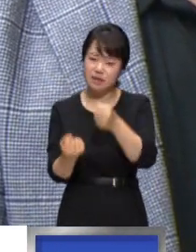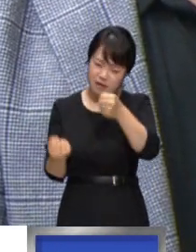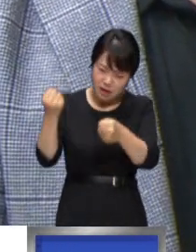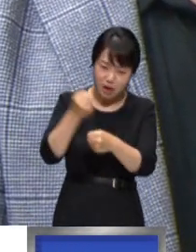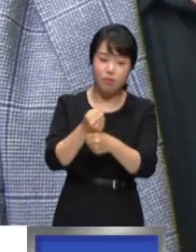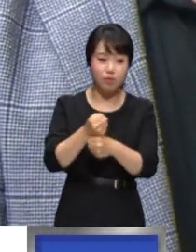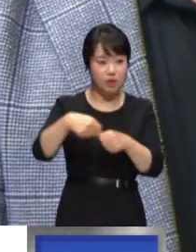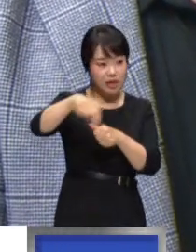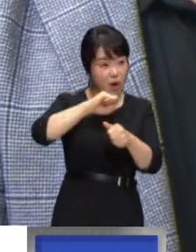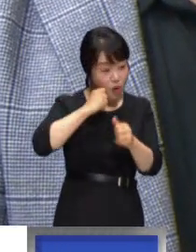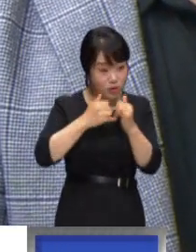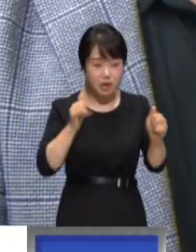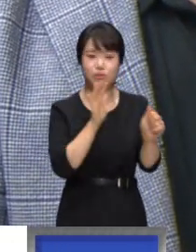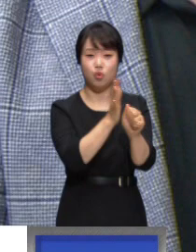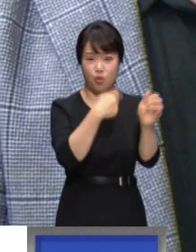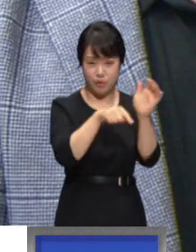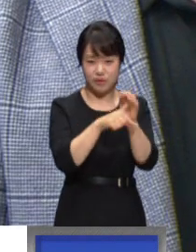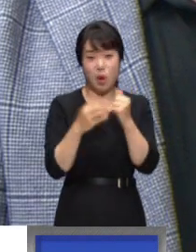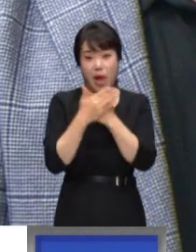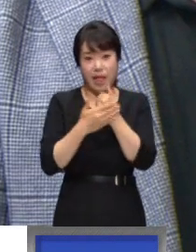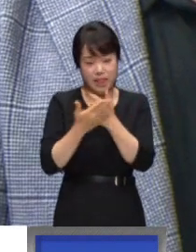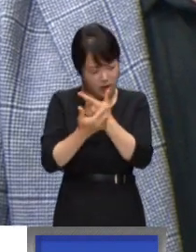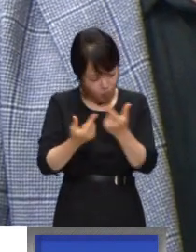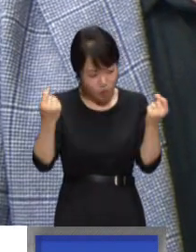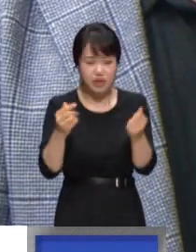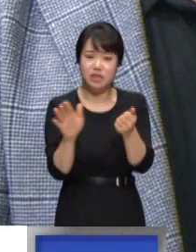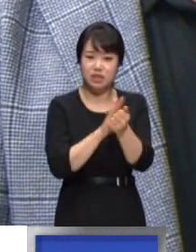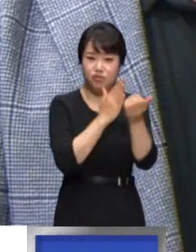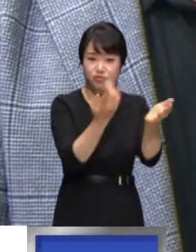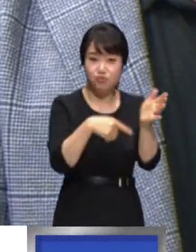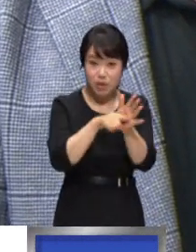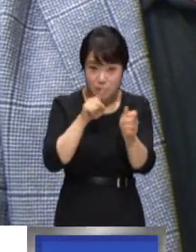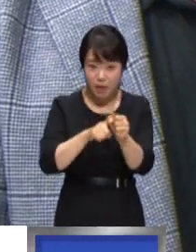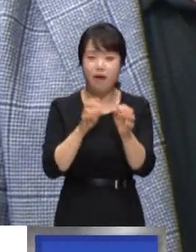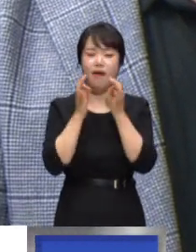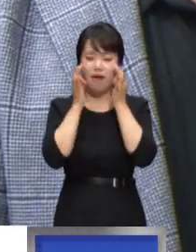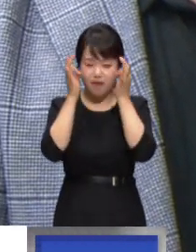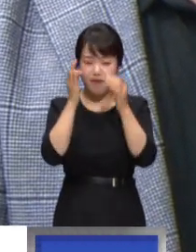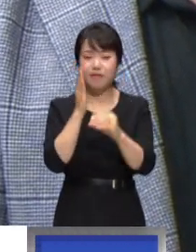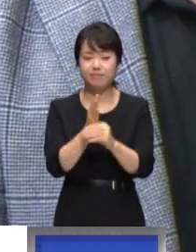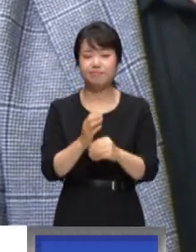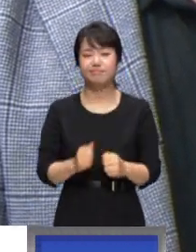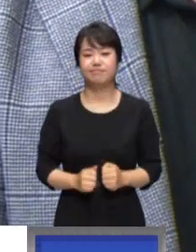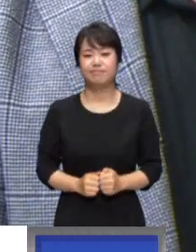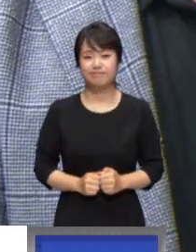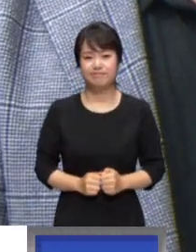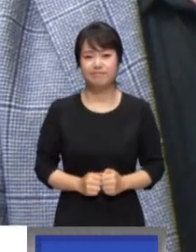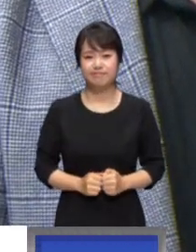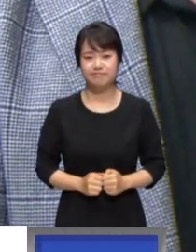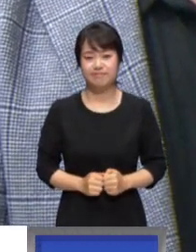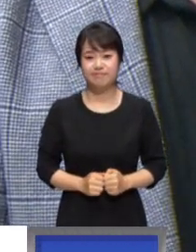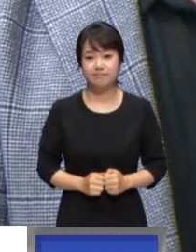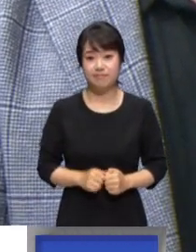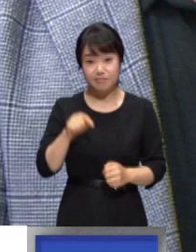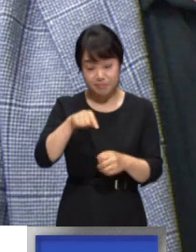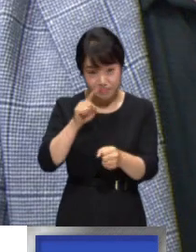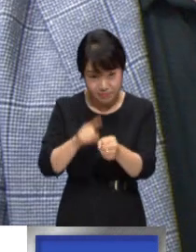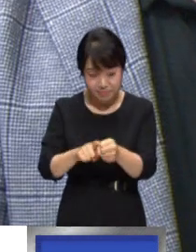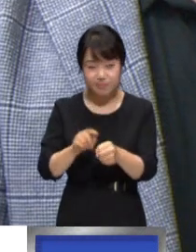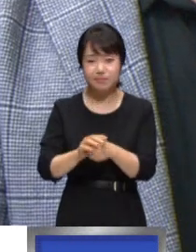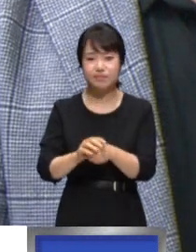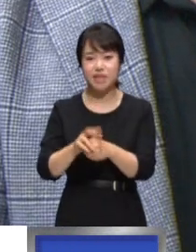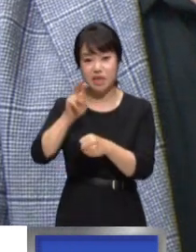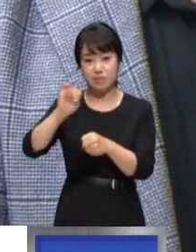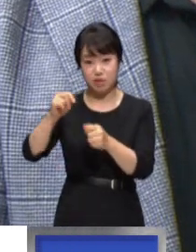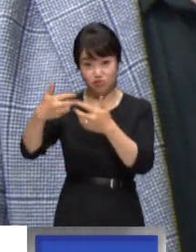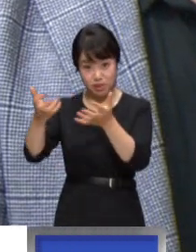빠르게 진행되고 그 혜택이 모든 종로 구민 여러분께 돌아가기를 간절히 원하고 있습니다. 이에 더불어민주당 소속